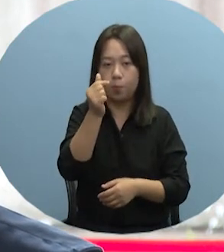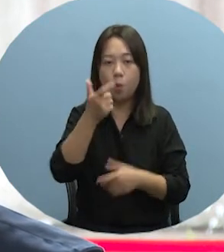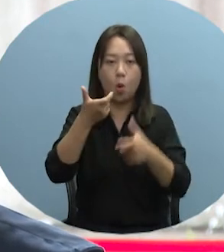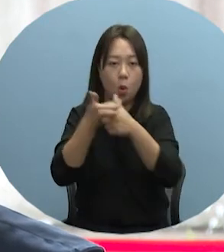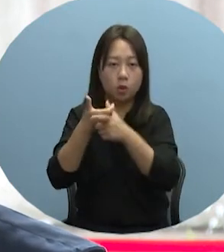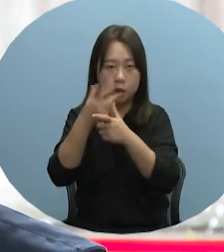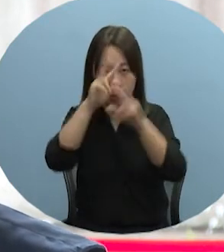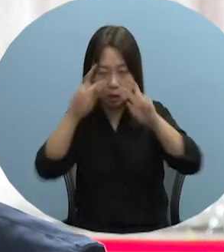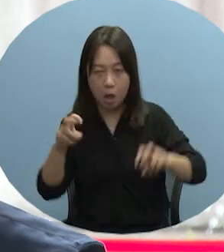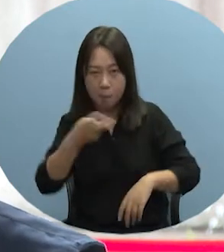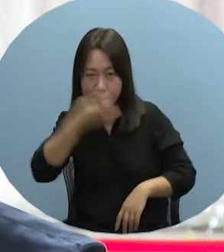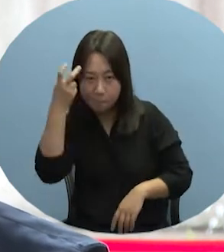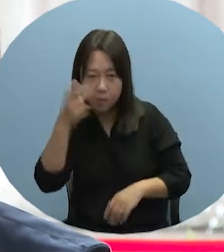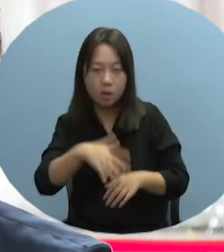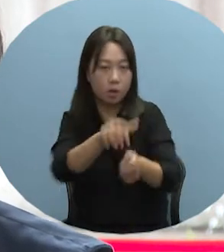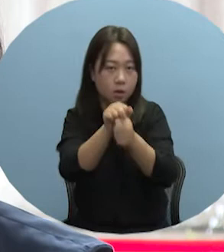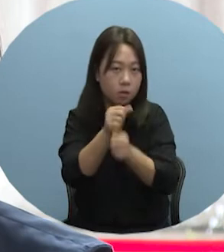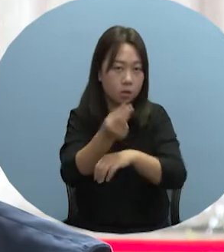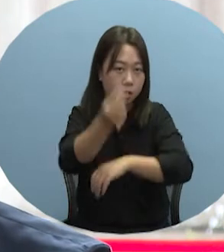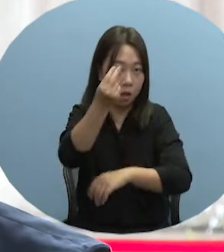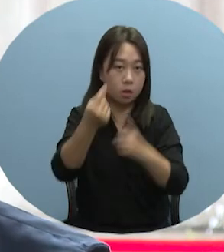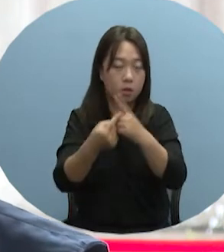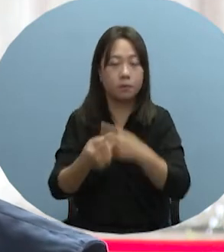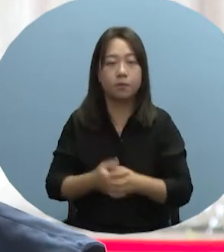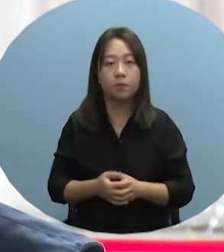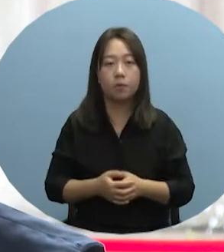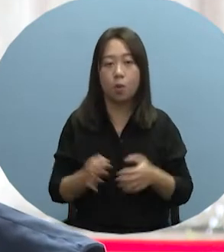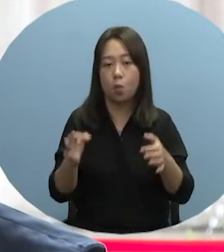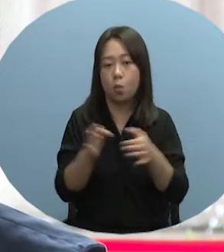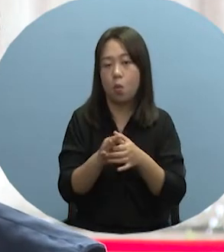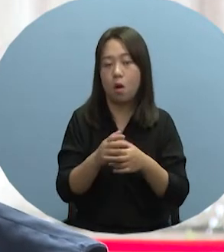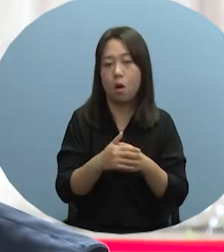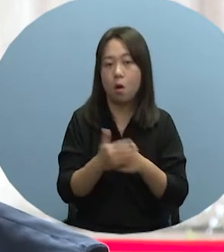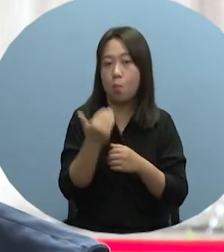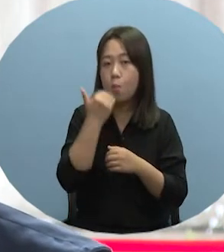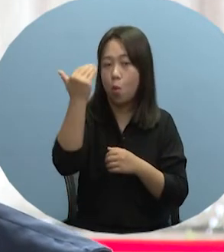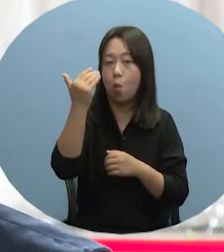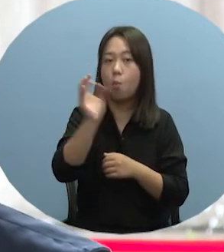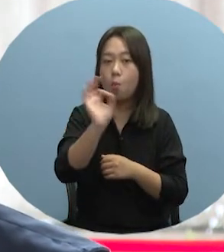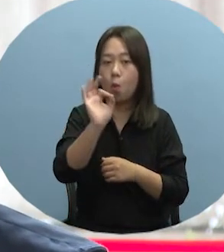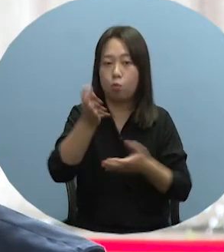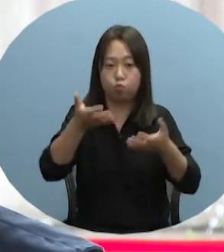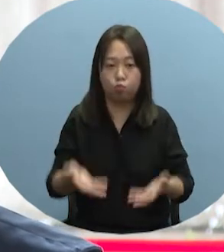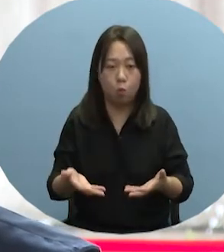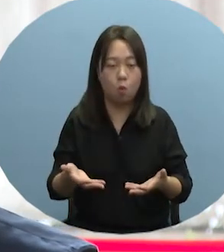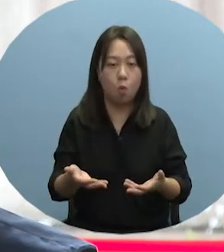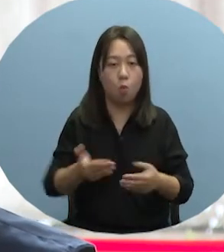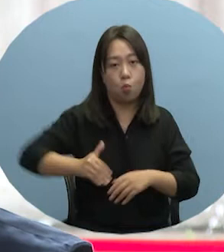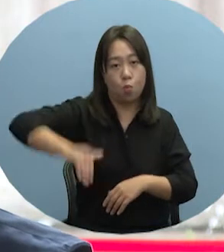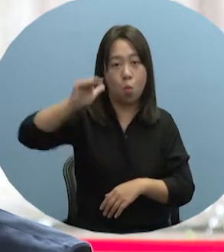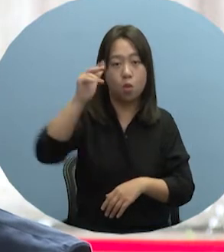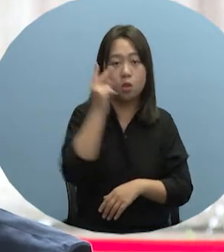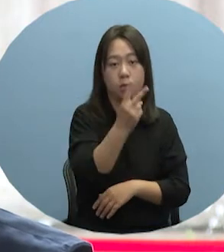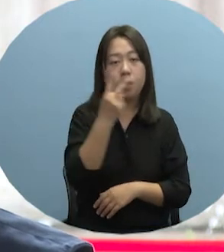进口商，拘捕了7人，涉及未有申报的龙虾重量呢是高